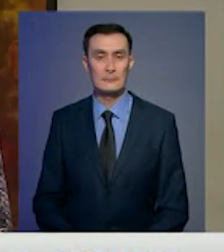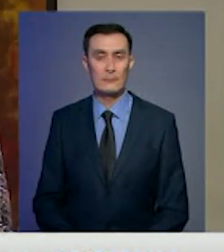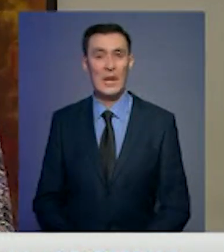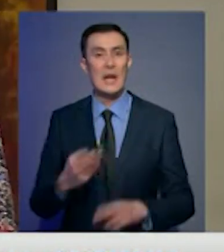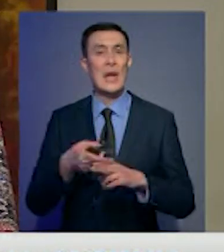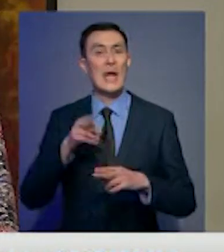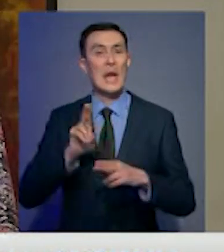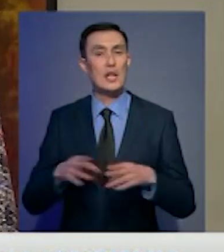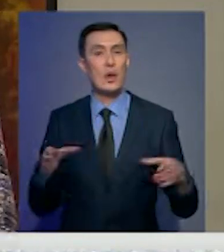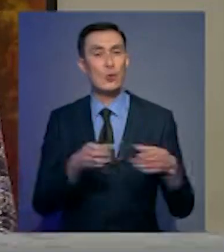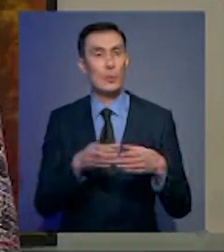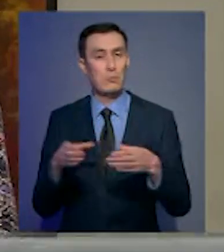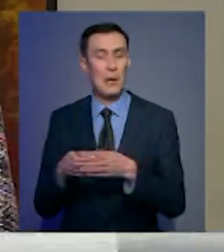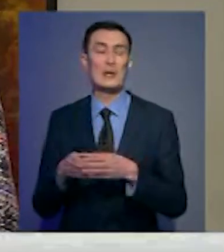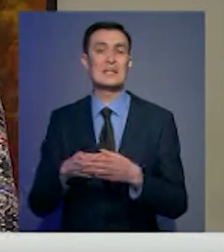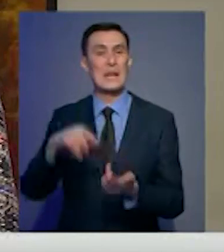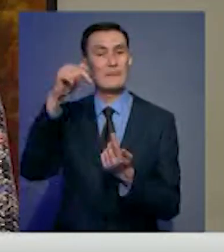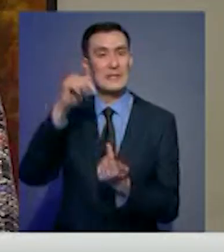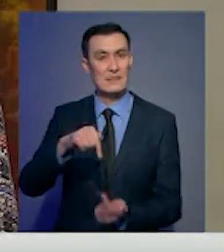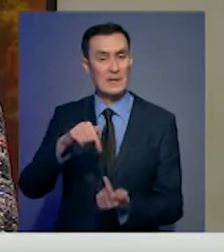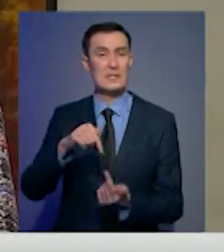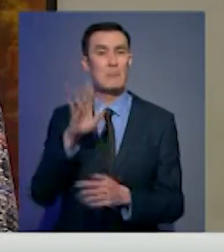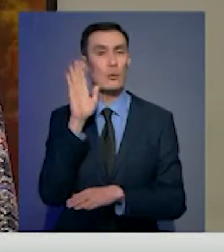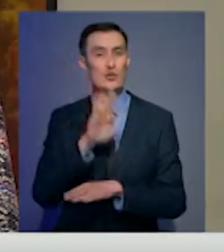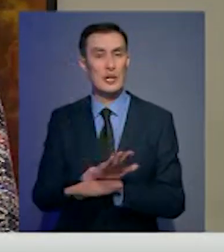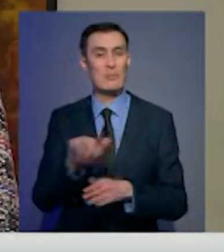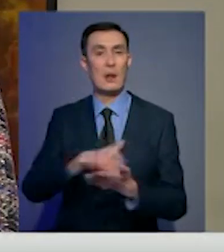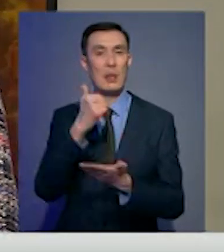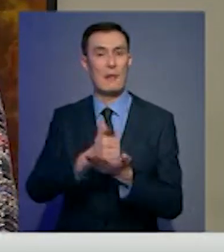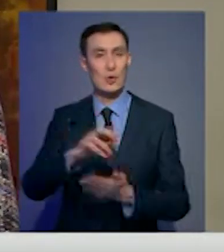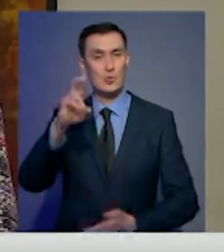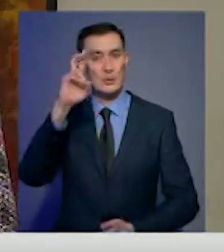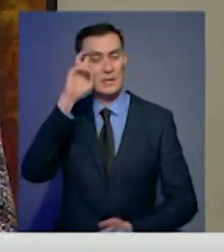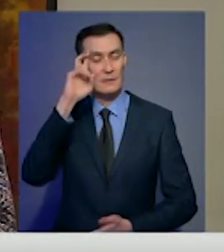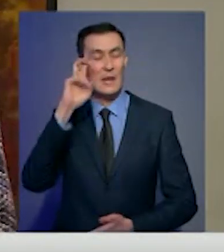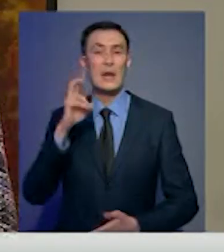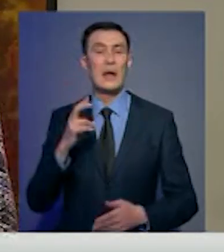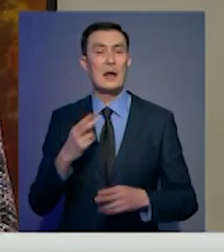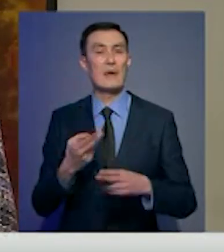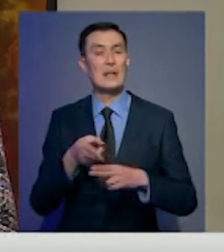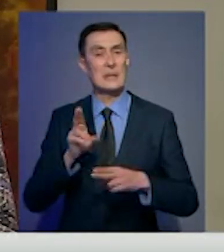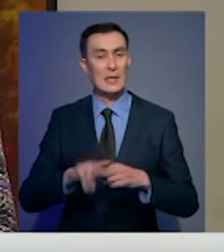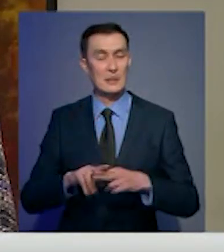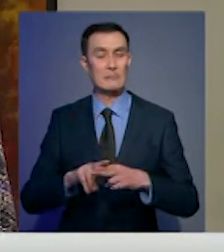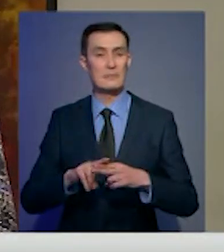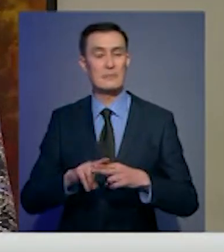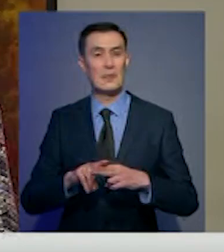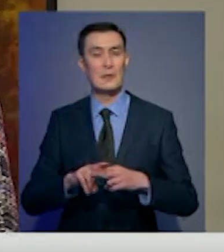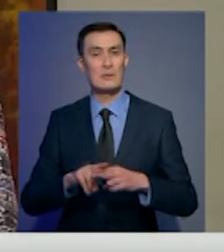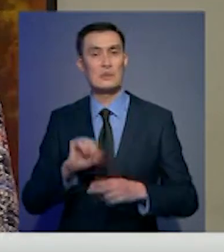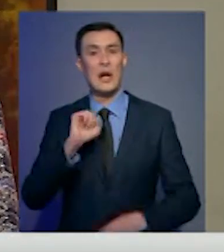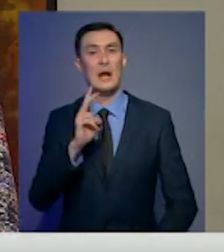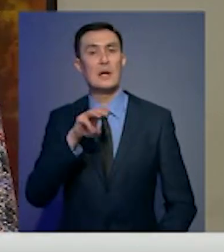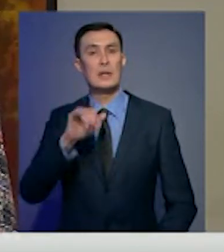Эта группа в соответствии с поручениями президента, данными на